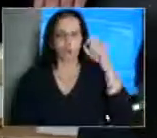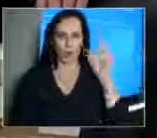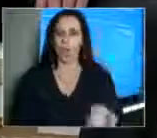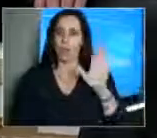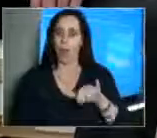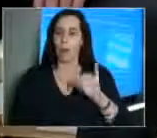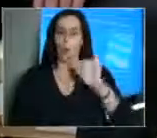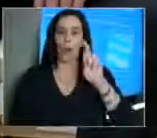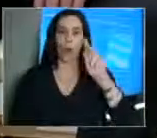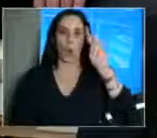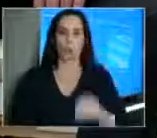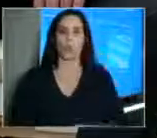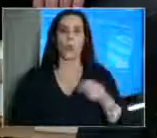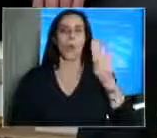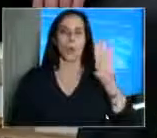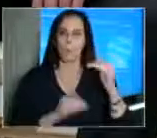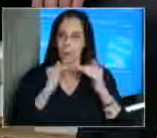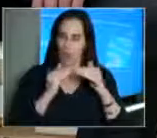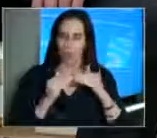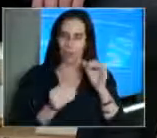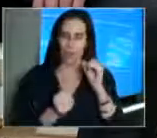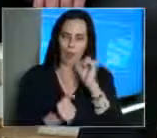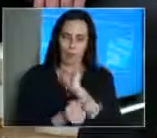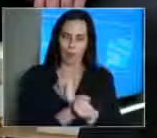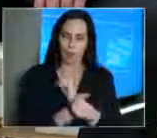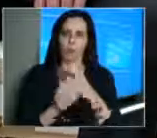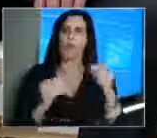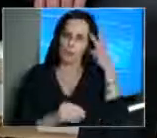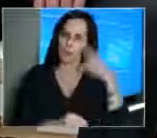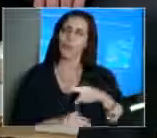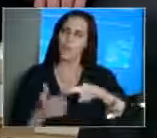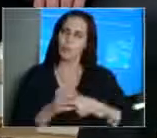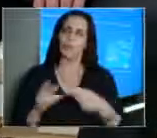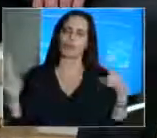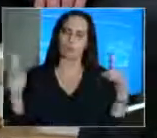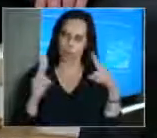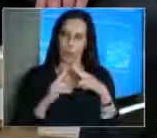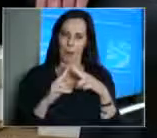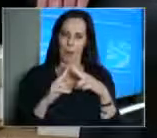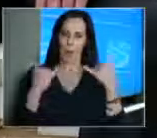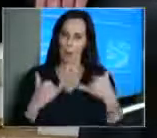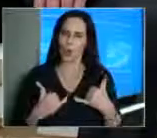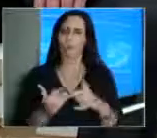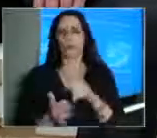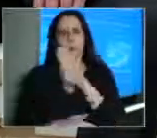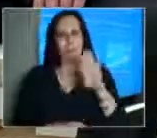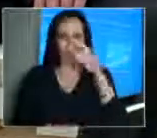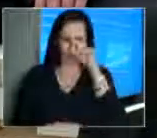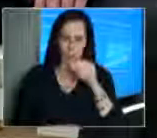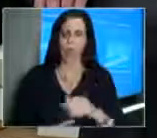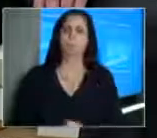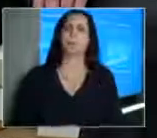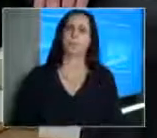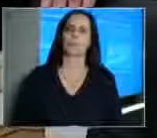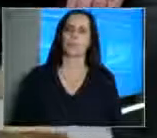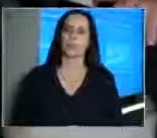בלום, מתאם השבויים והנעדרים, כך שכבר בתחילה הבנו שזאת המטרה העיקרית של הפגישה בין פוטין